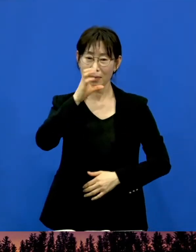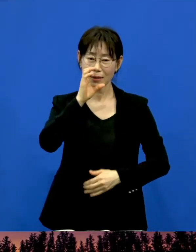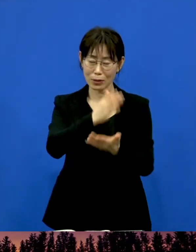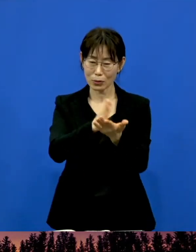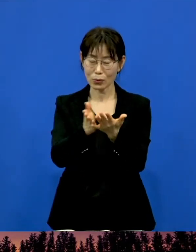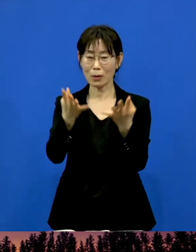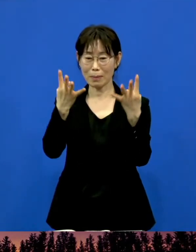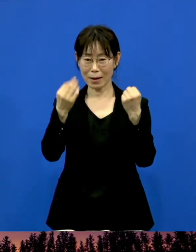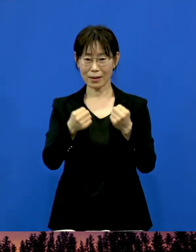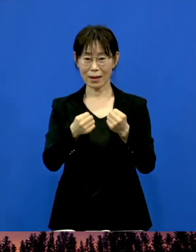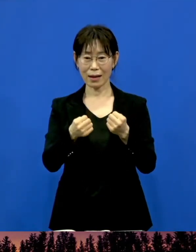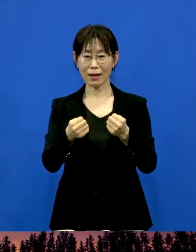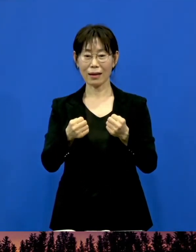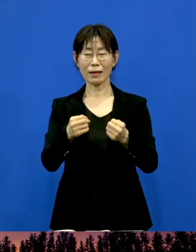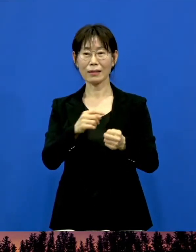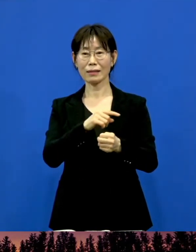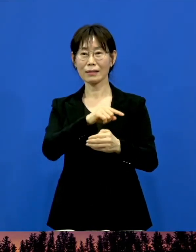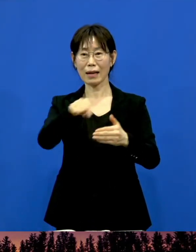물이에요.